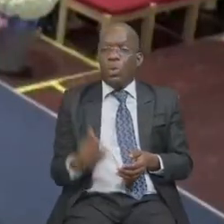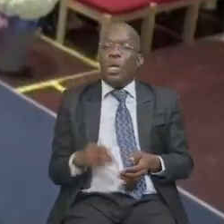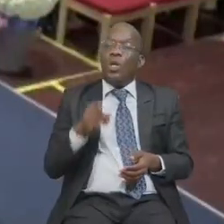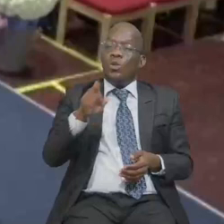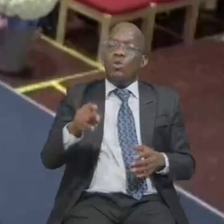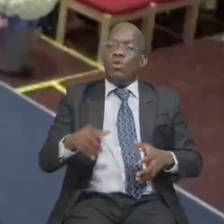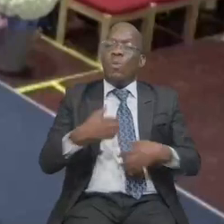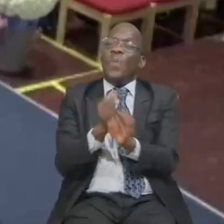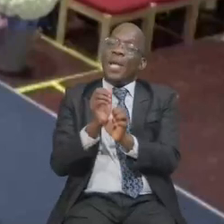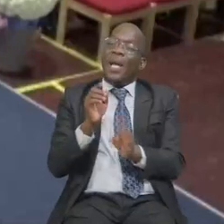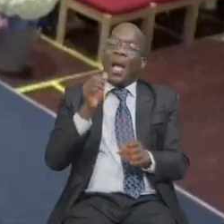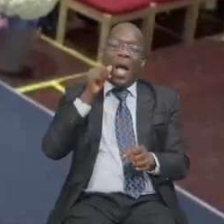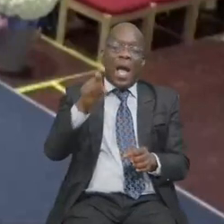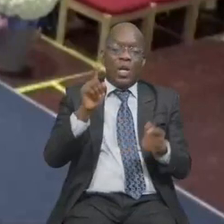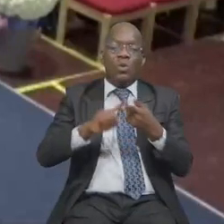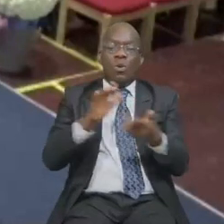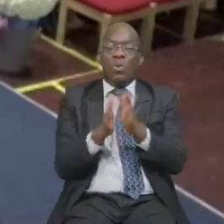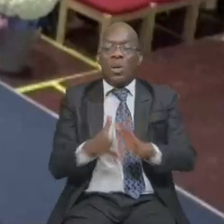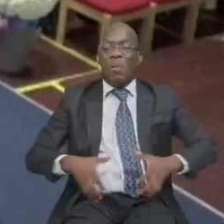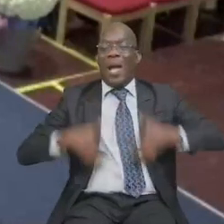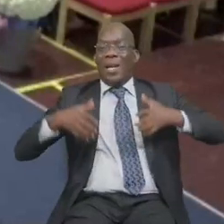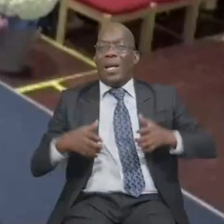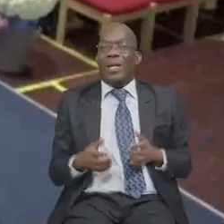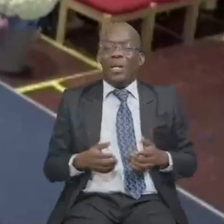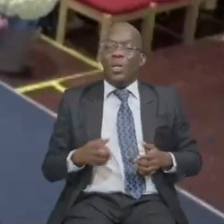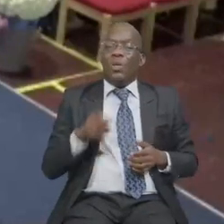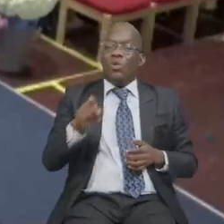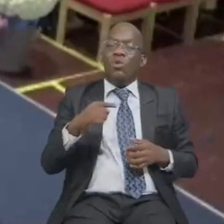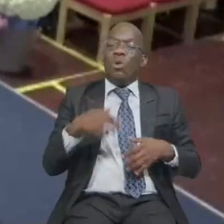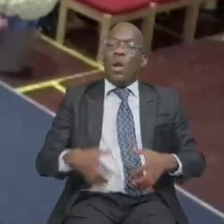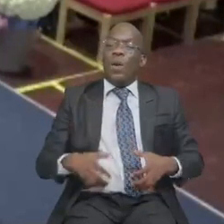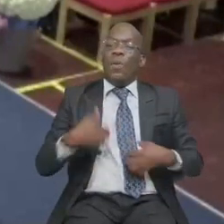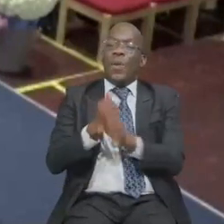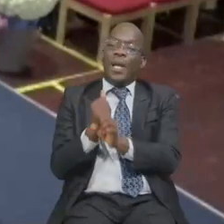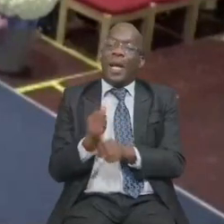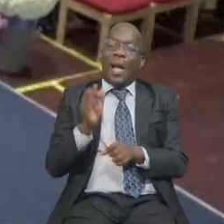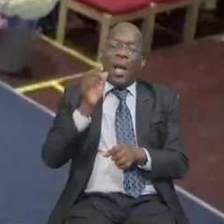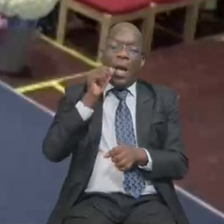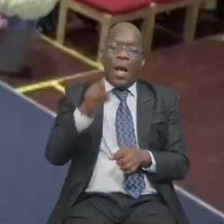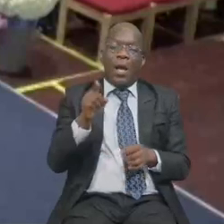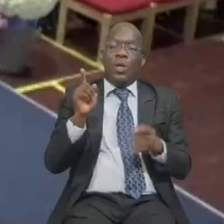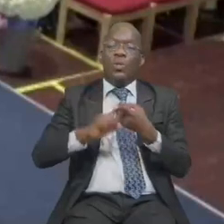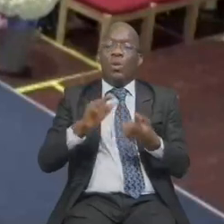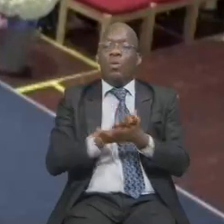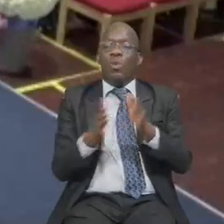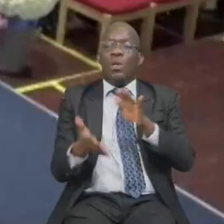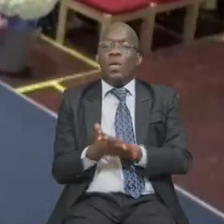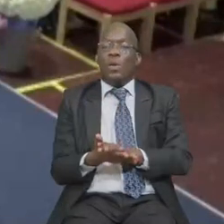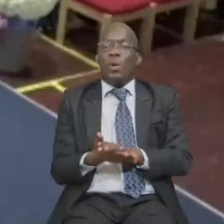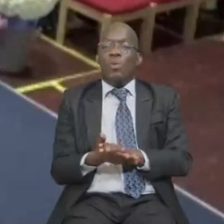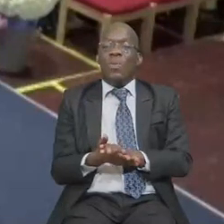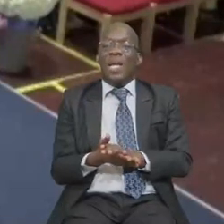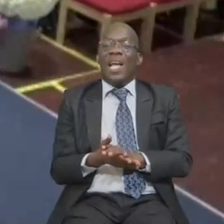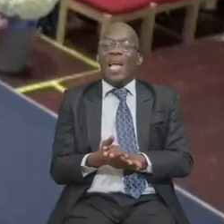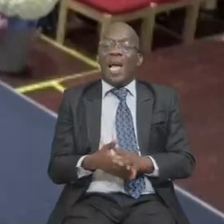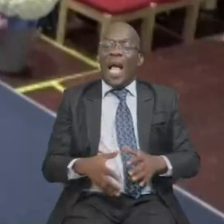provoques à quelque chose d'impur. Tu la provoques à mal se comporter. Qu'est-ce que nous